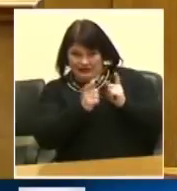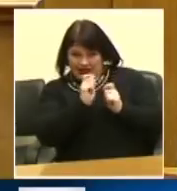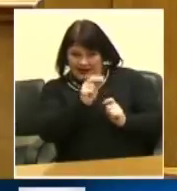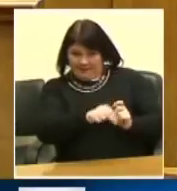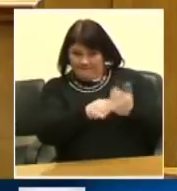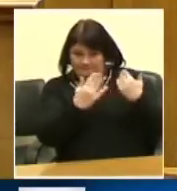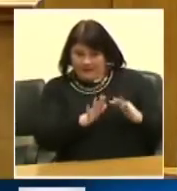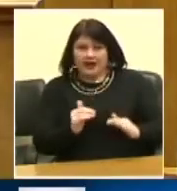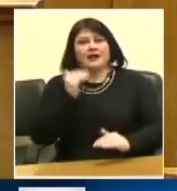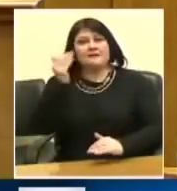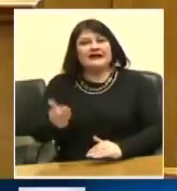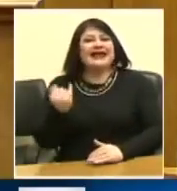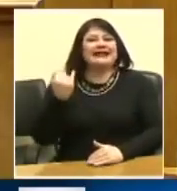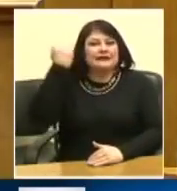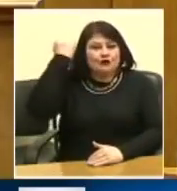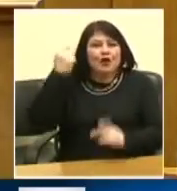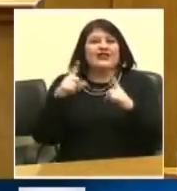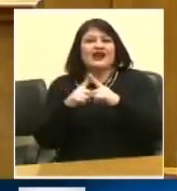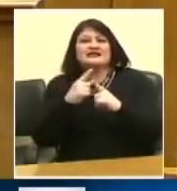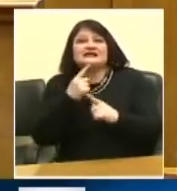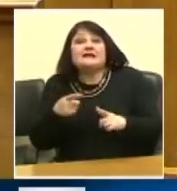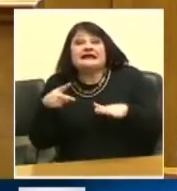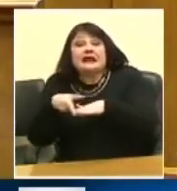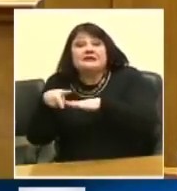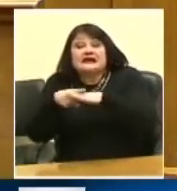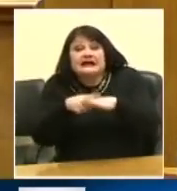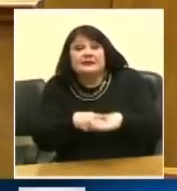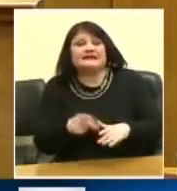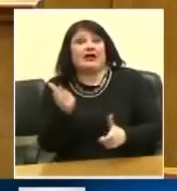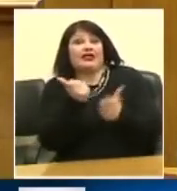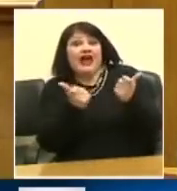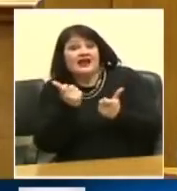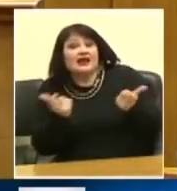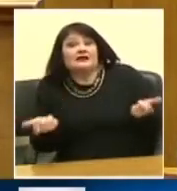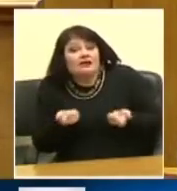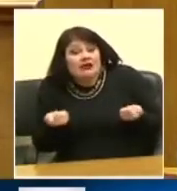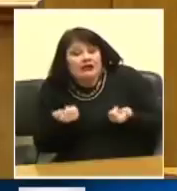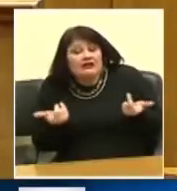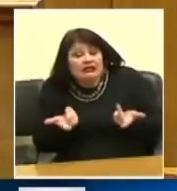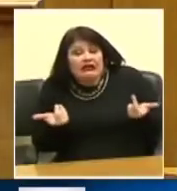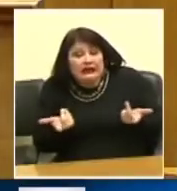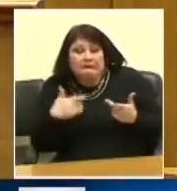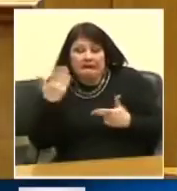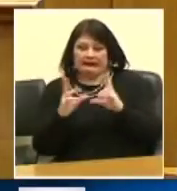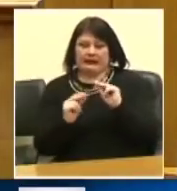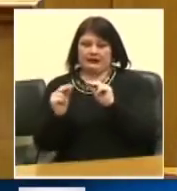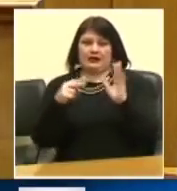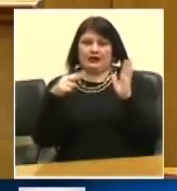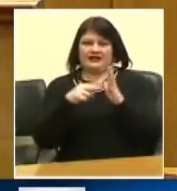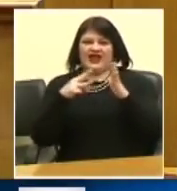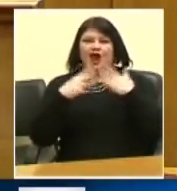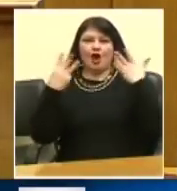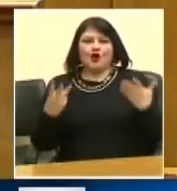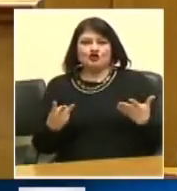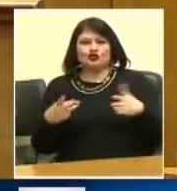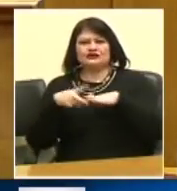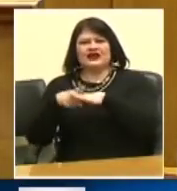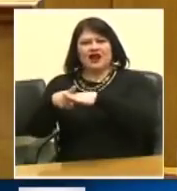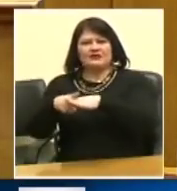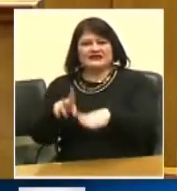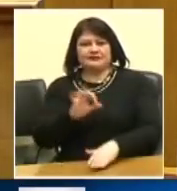άρχισε ο κ. Δραγασάκης, ο ένας ο άλλος, να λέει παιδιά τι θα γίνει με τα κόκκινα δάνεια, με τις τράπεζες. Αυτά, ενώ το 18 οι τράπεζες έχασαν